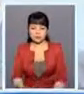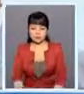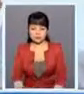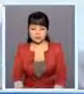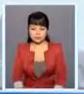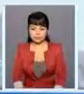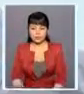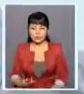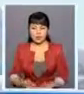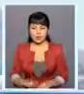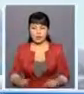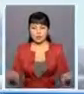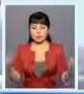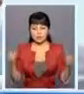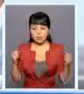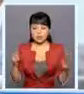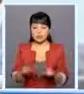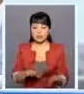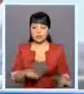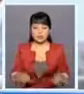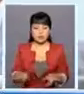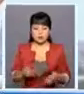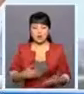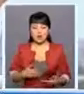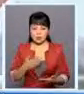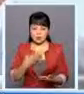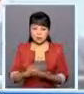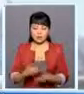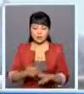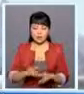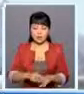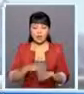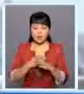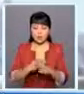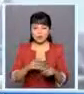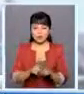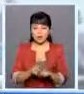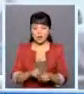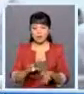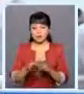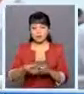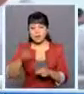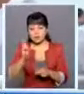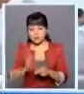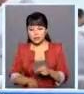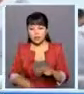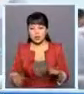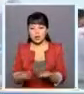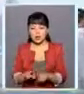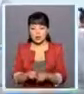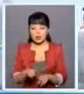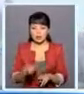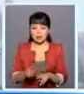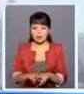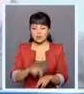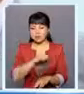Бұл шара спортшыларға үлкен қолдау. Екінші жағынан олимпиада біткен кезге дейін осы